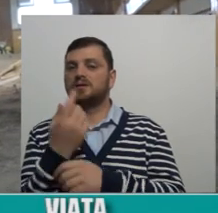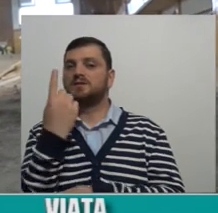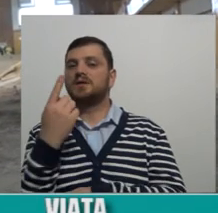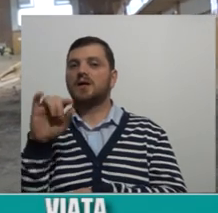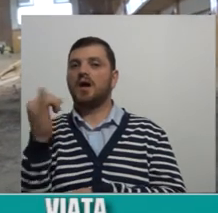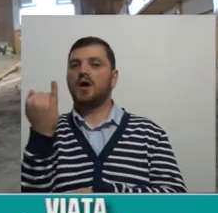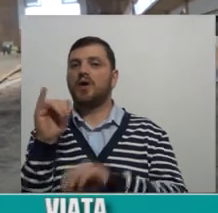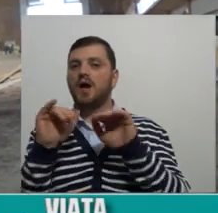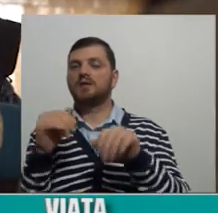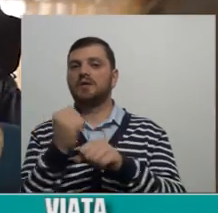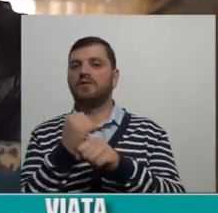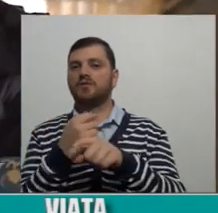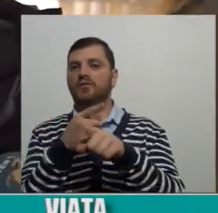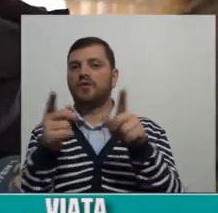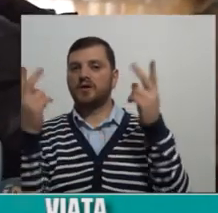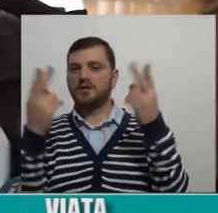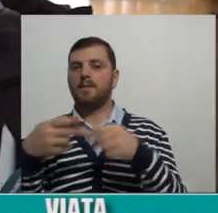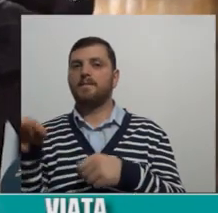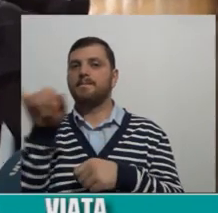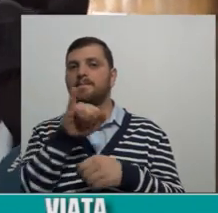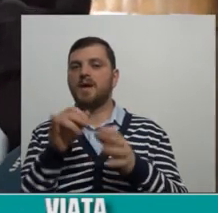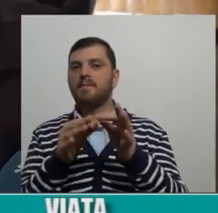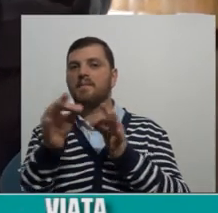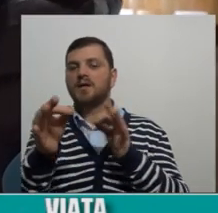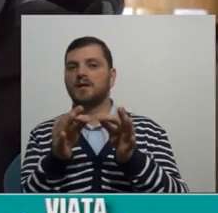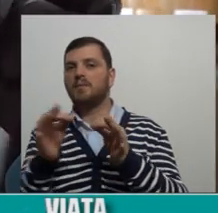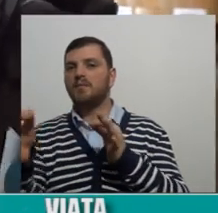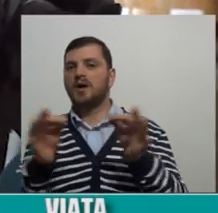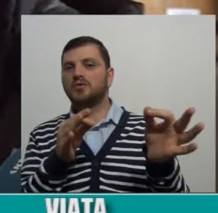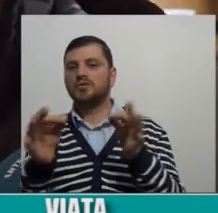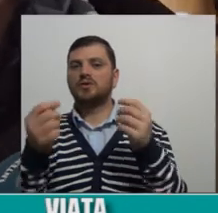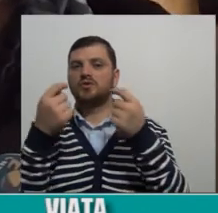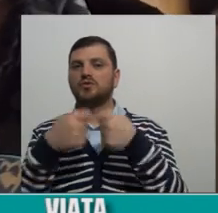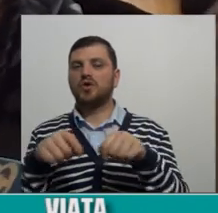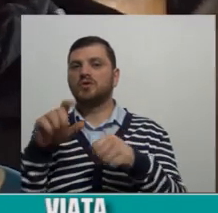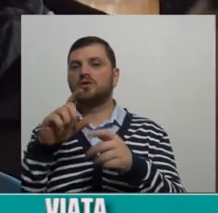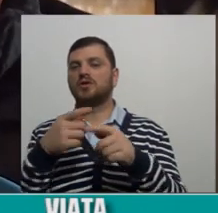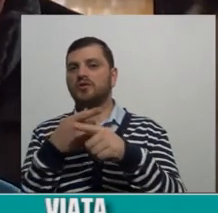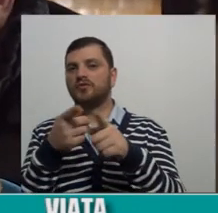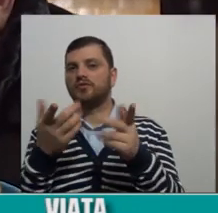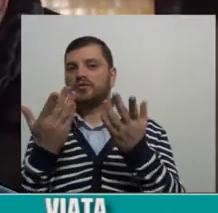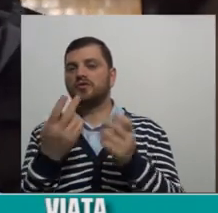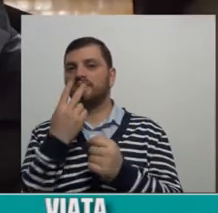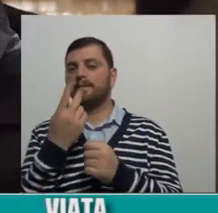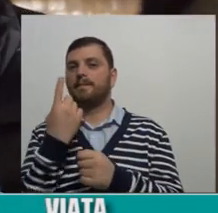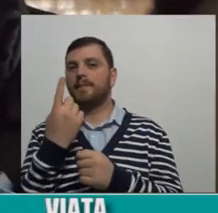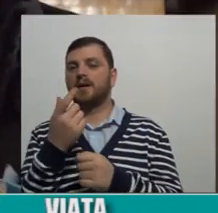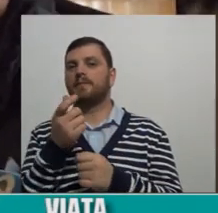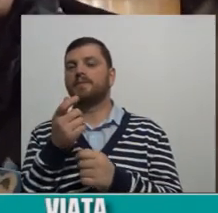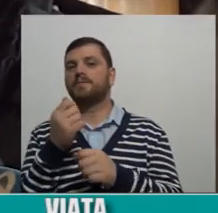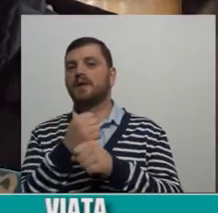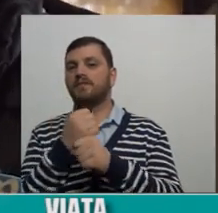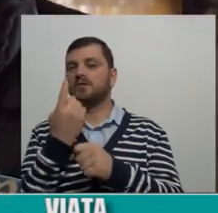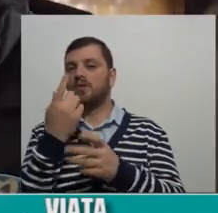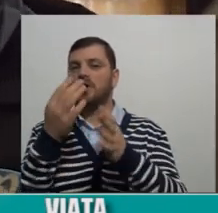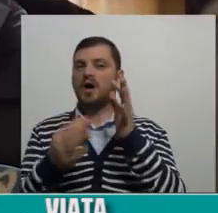la 1 ianuarie asta facem. Vă dați seama, sunt mii de metri de măsurat pe aici, adică tot placajul ăsta care îl vedeți. Domnul primar a solicitat